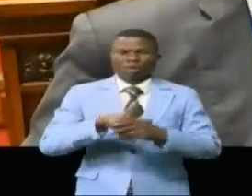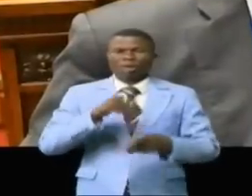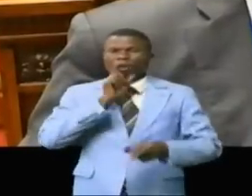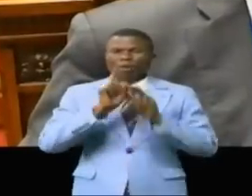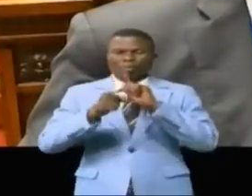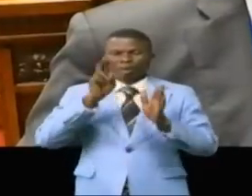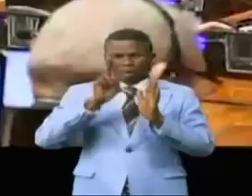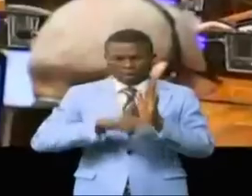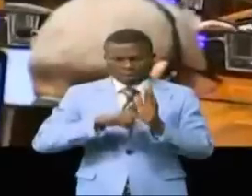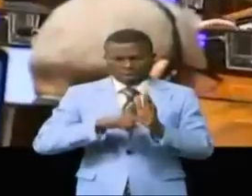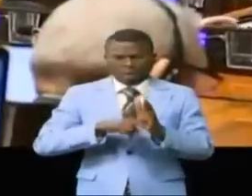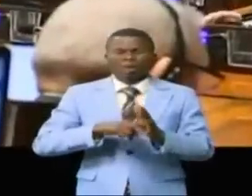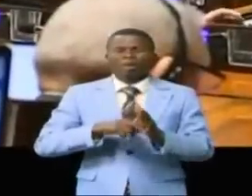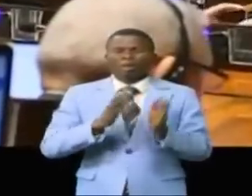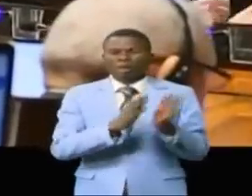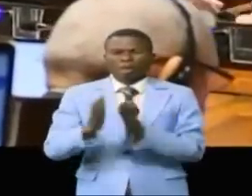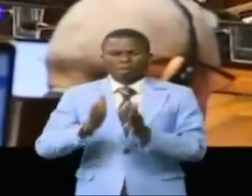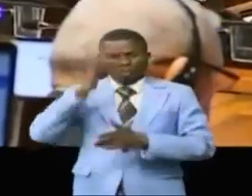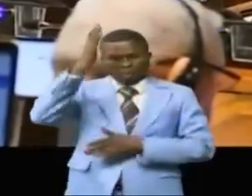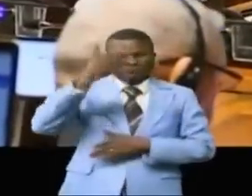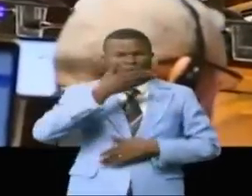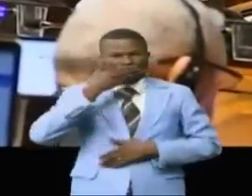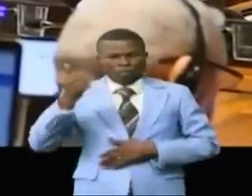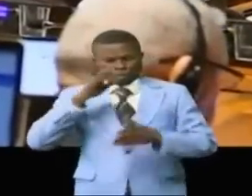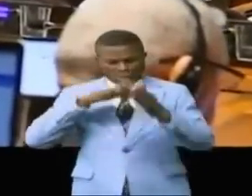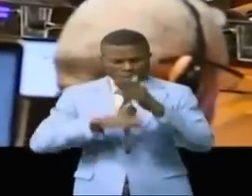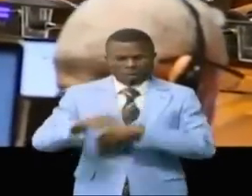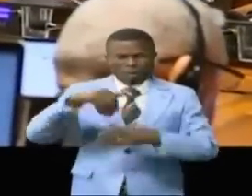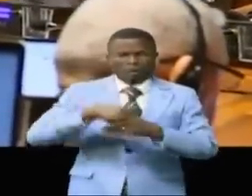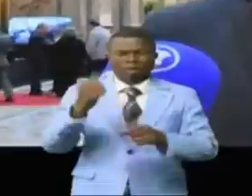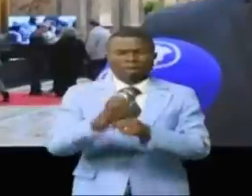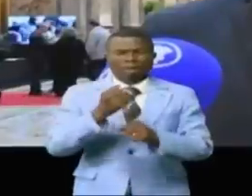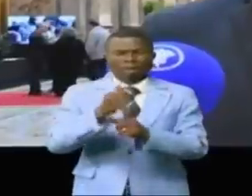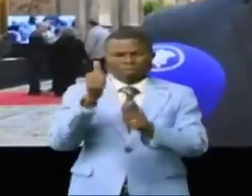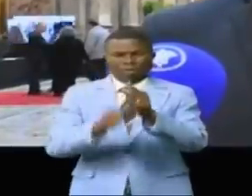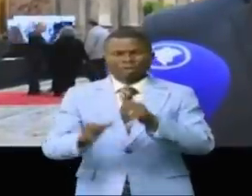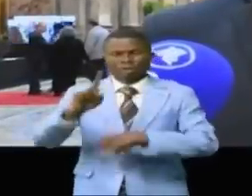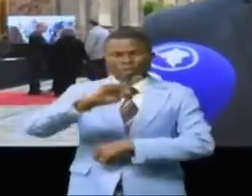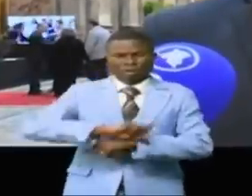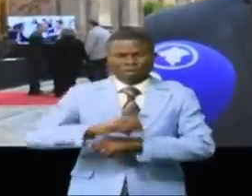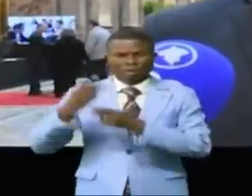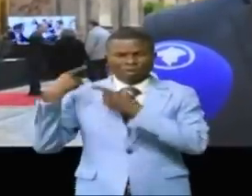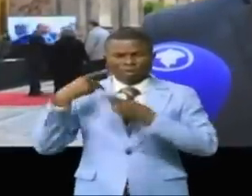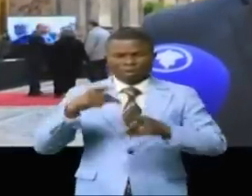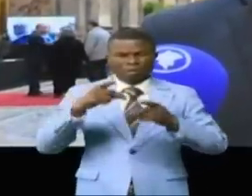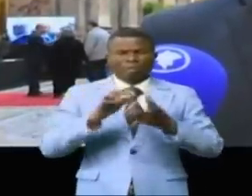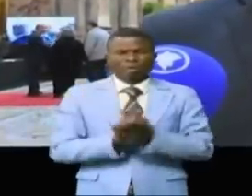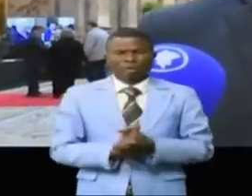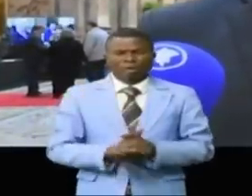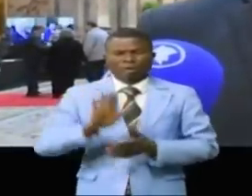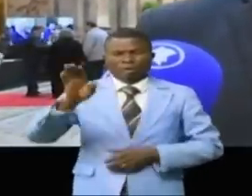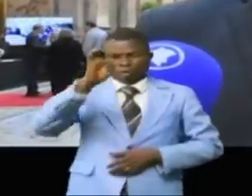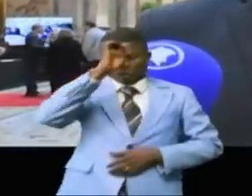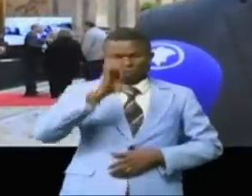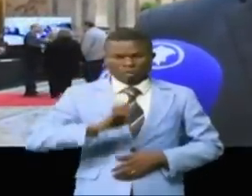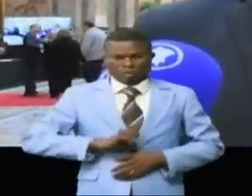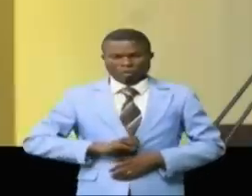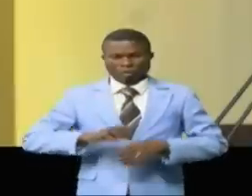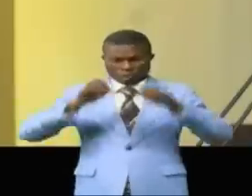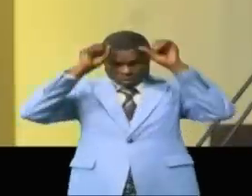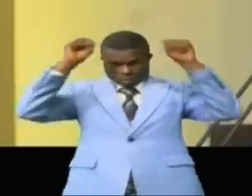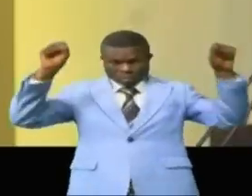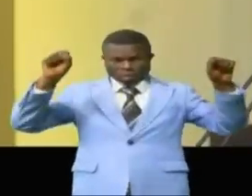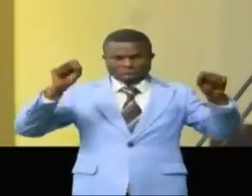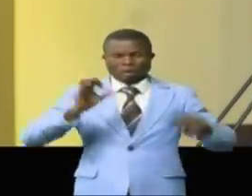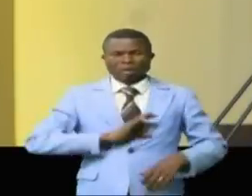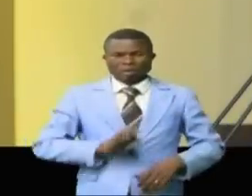afin de mieux anticiper l'avenir et de l'intégrer dans leurs travaux quotidiens. Depuis l'avènement au pouvoir de son Excellence Félix-Antoine Tshisekedi